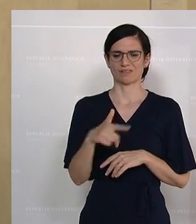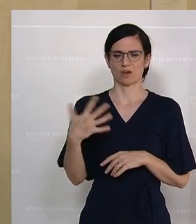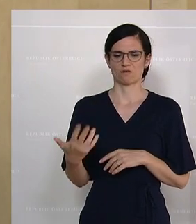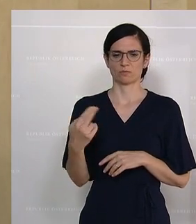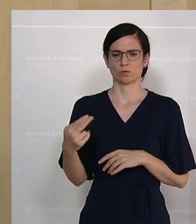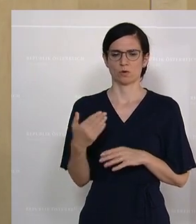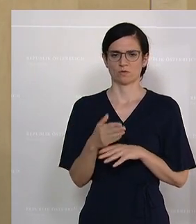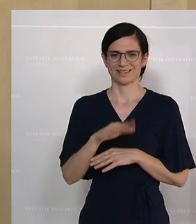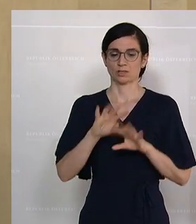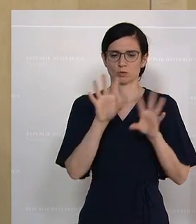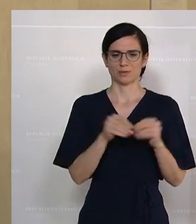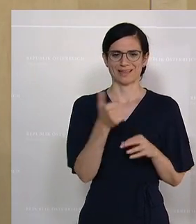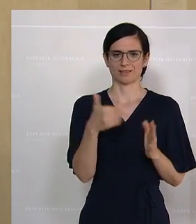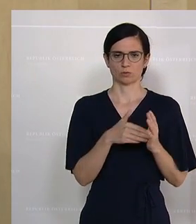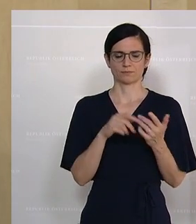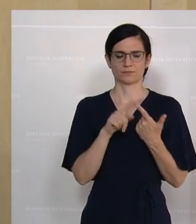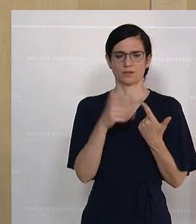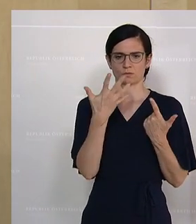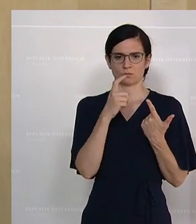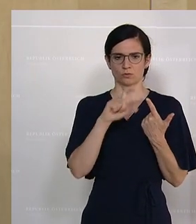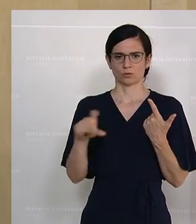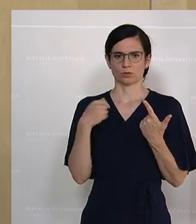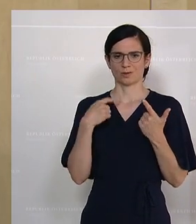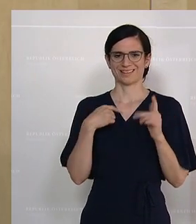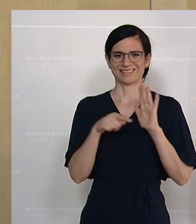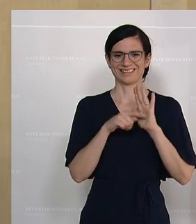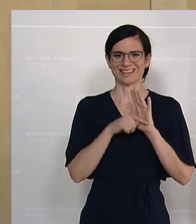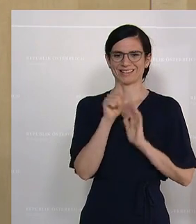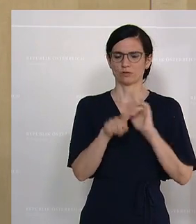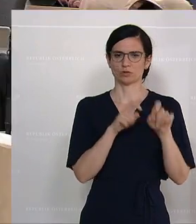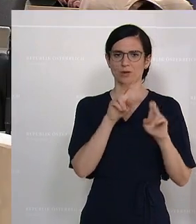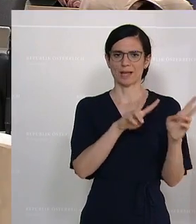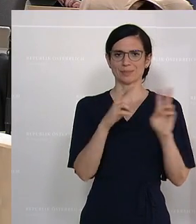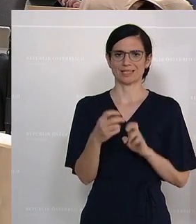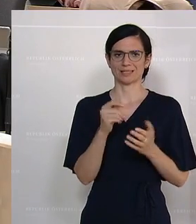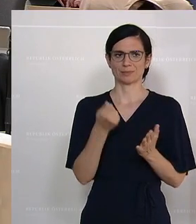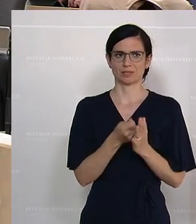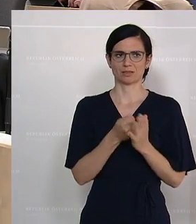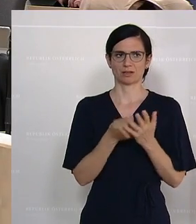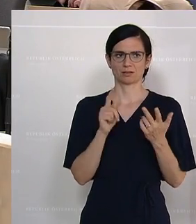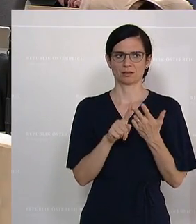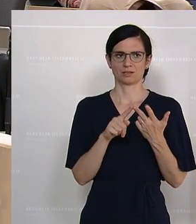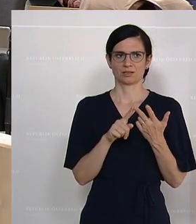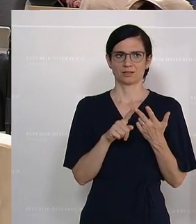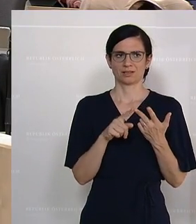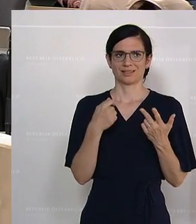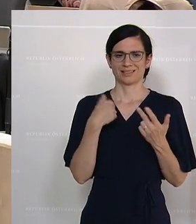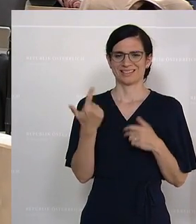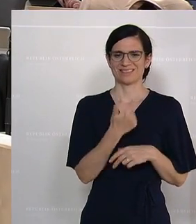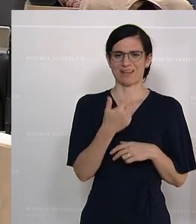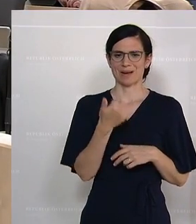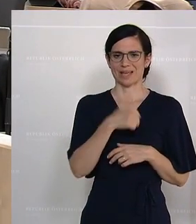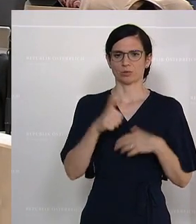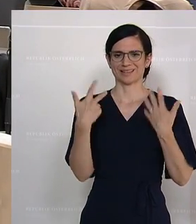die kinder plus 500 euro negativsteuer absetzbetrag plus 2 mal 180 euro